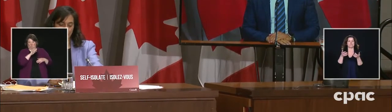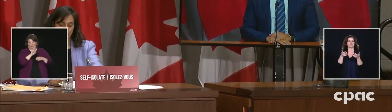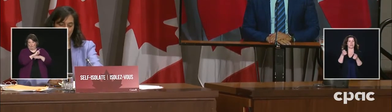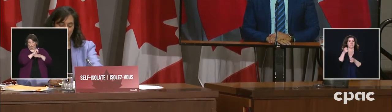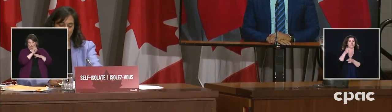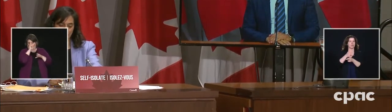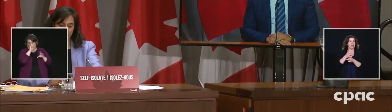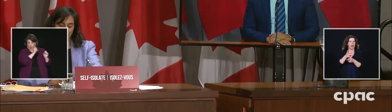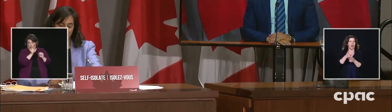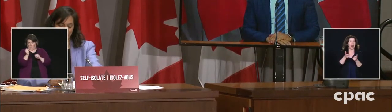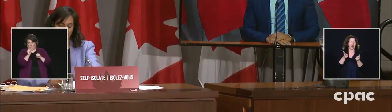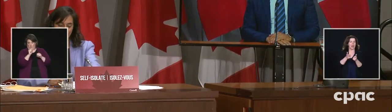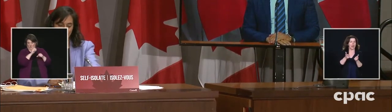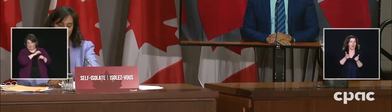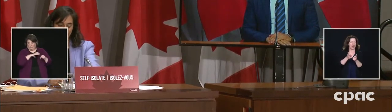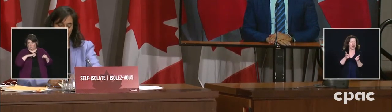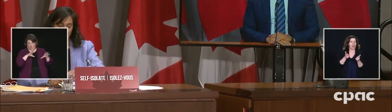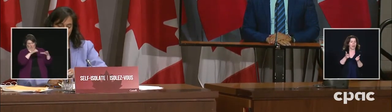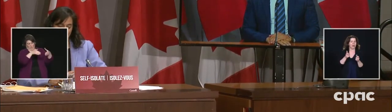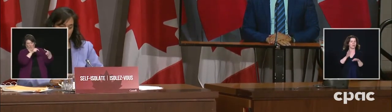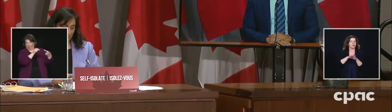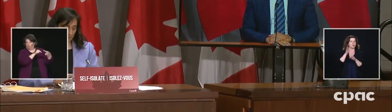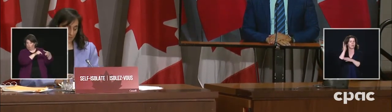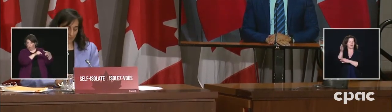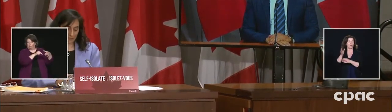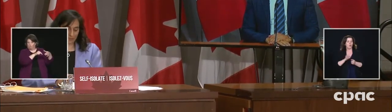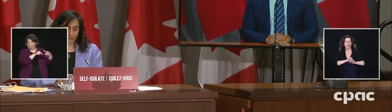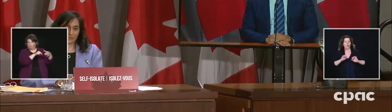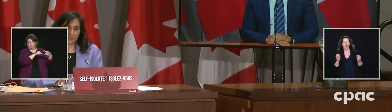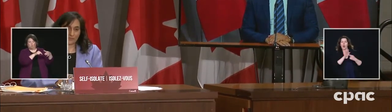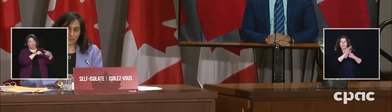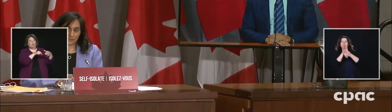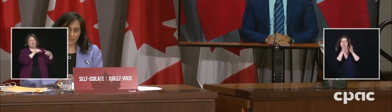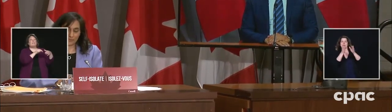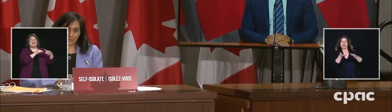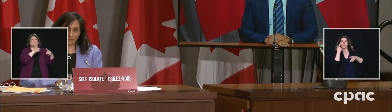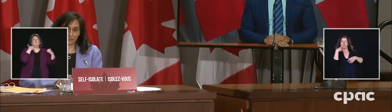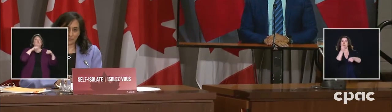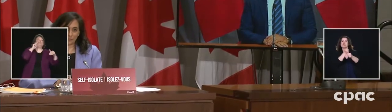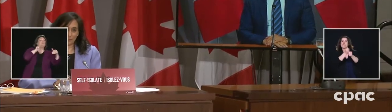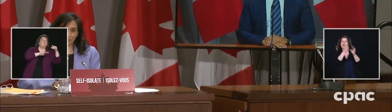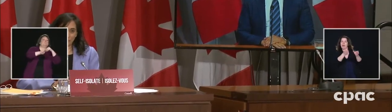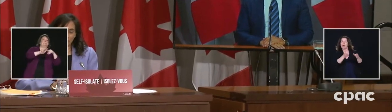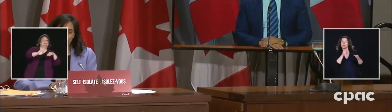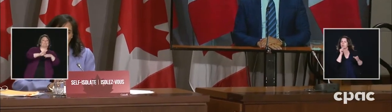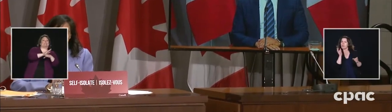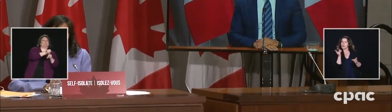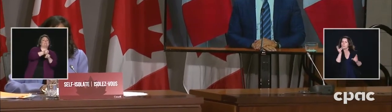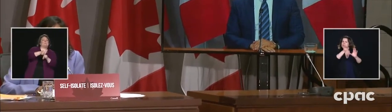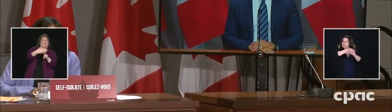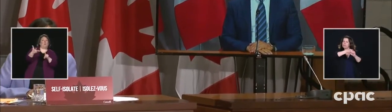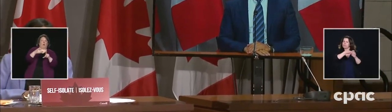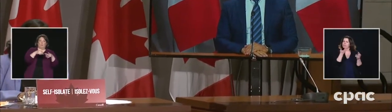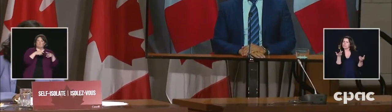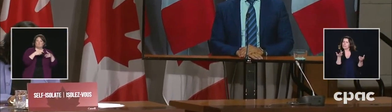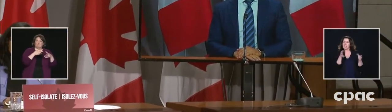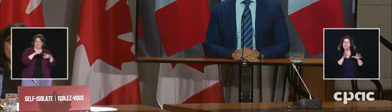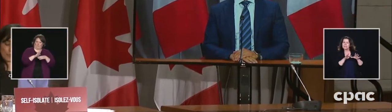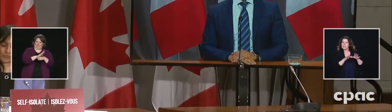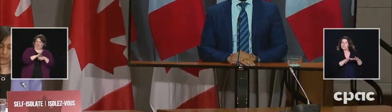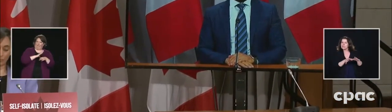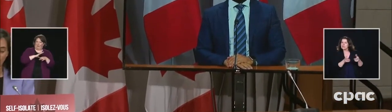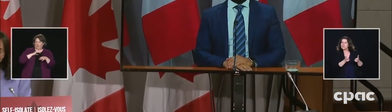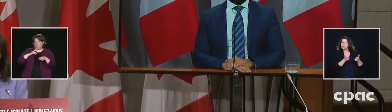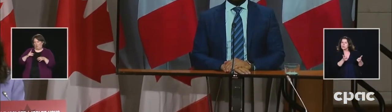aucun représentant des travailleurs. Ils ne font pas partie de la stratégie industrielle, ces gens-là. Ils font juste en subir la mise en